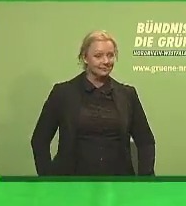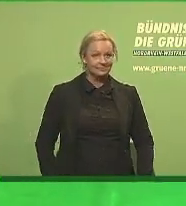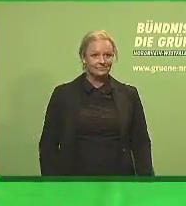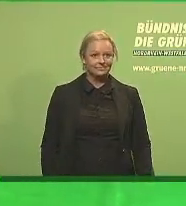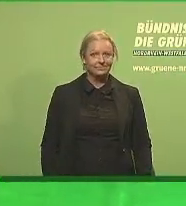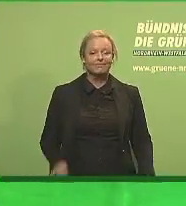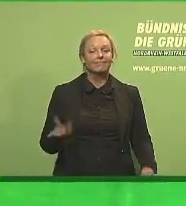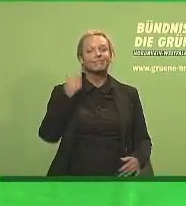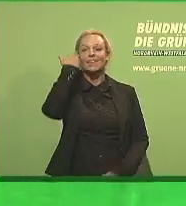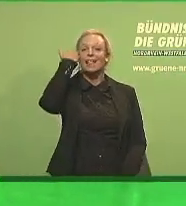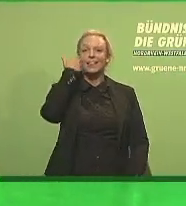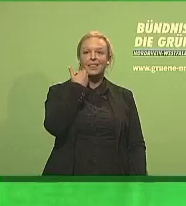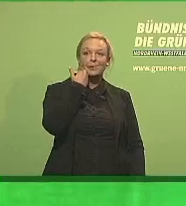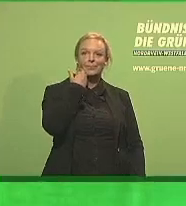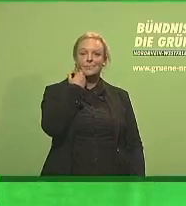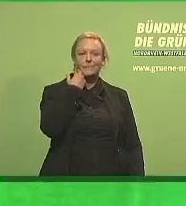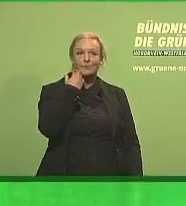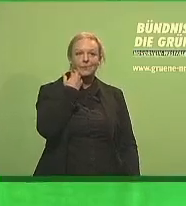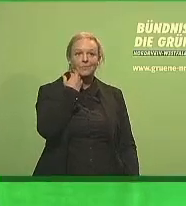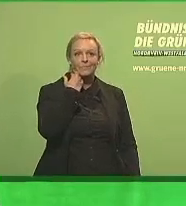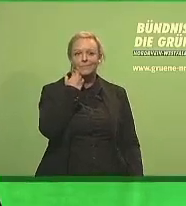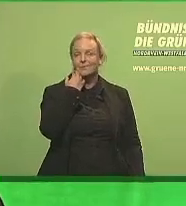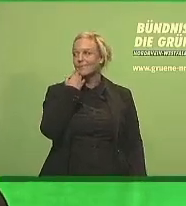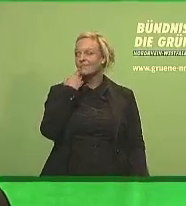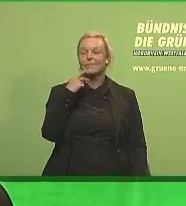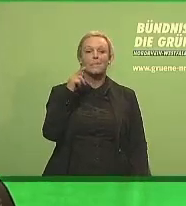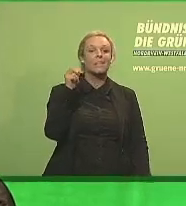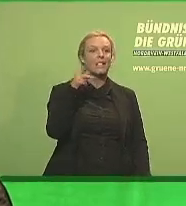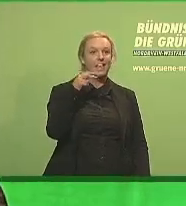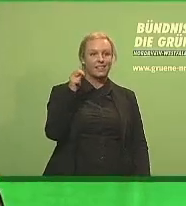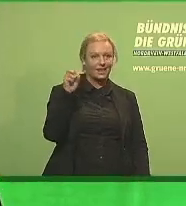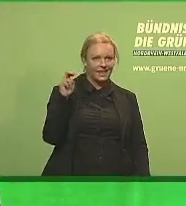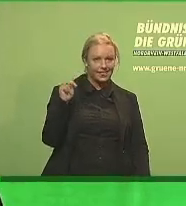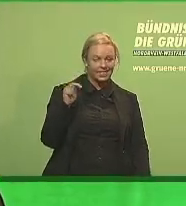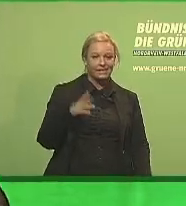Ja, liebe Katrin.